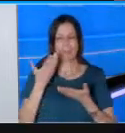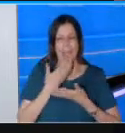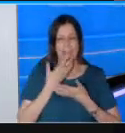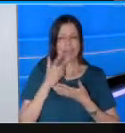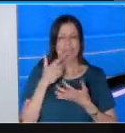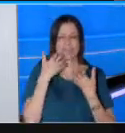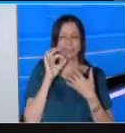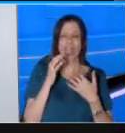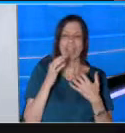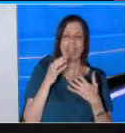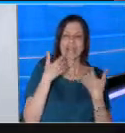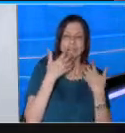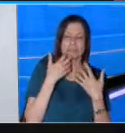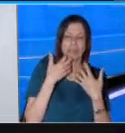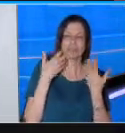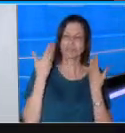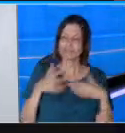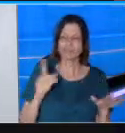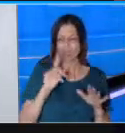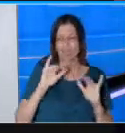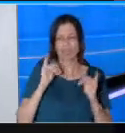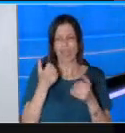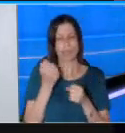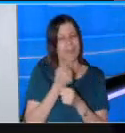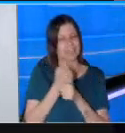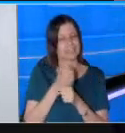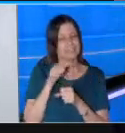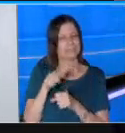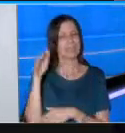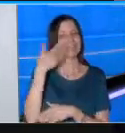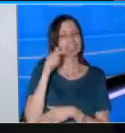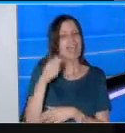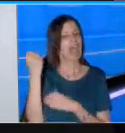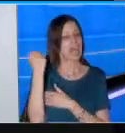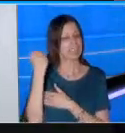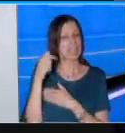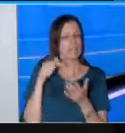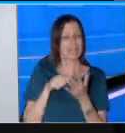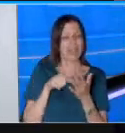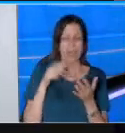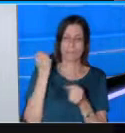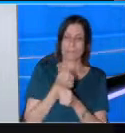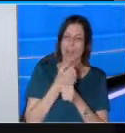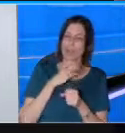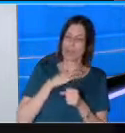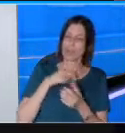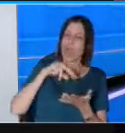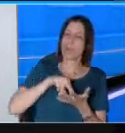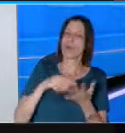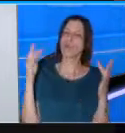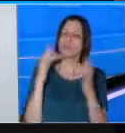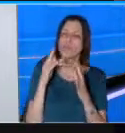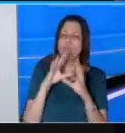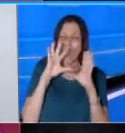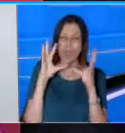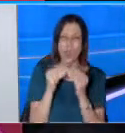כושלת, זה לא נכון. המעשים הם עם ישראל חזק, מדינת ישראל חזקה, וזה בזכות הפעילויות אוקיי. שלנו לעמוד מול כל הגל